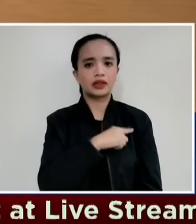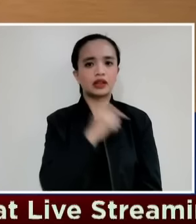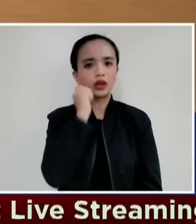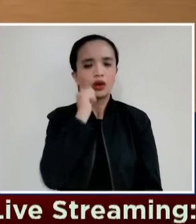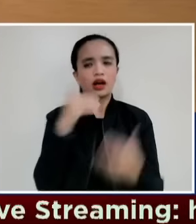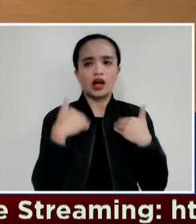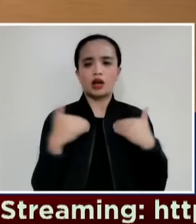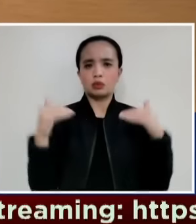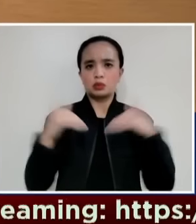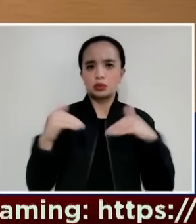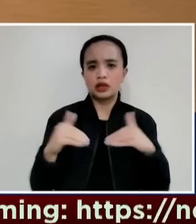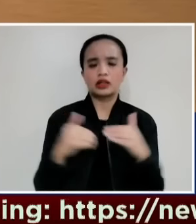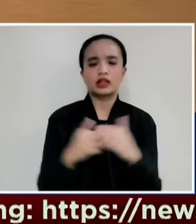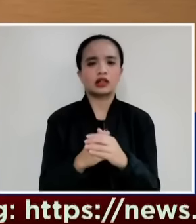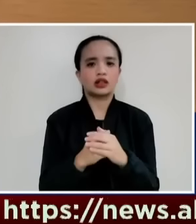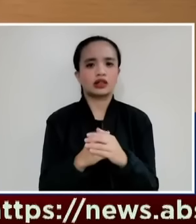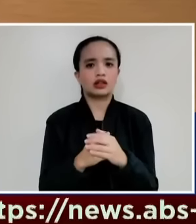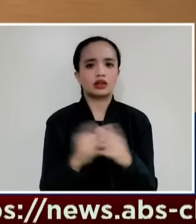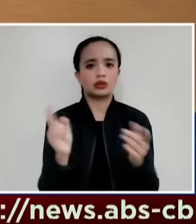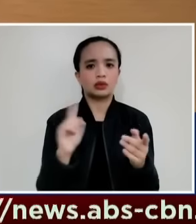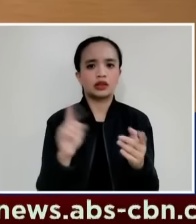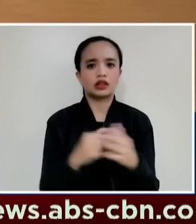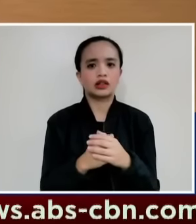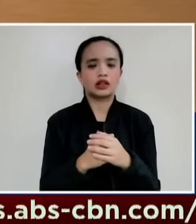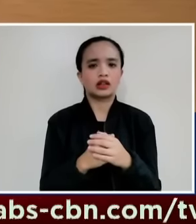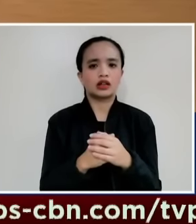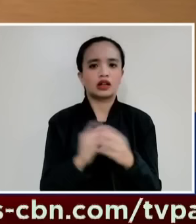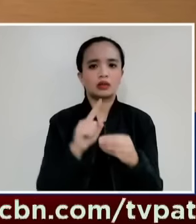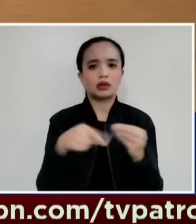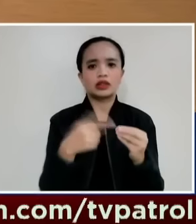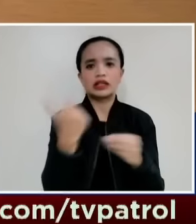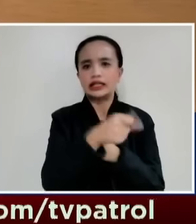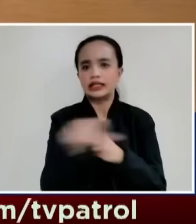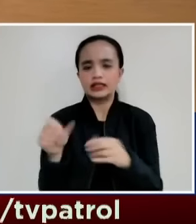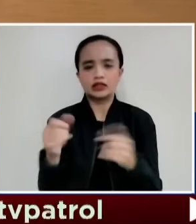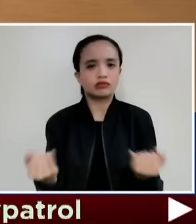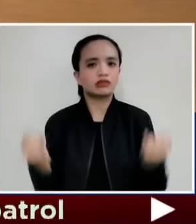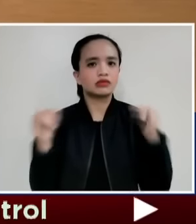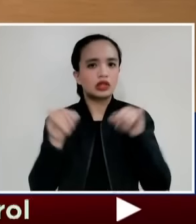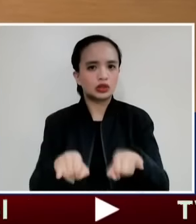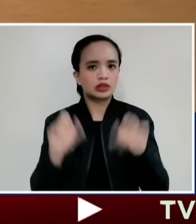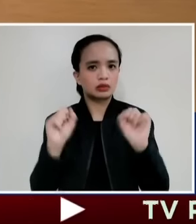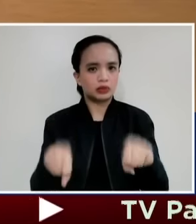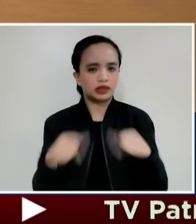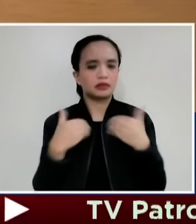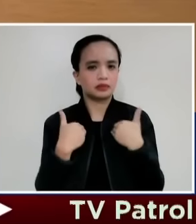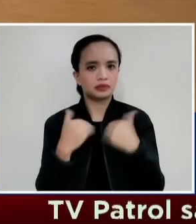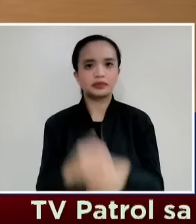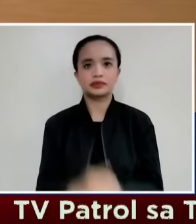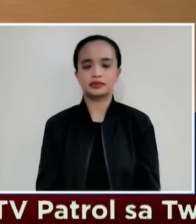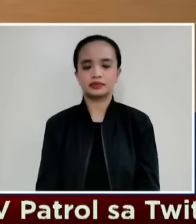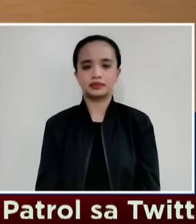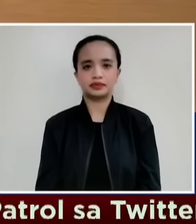and diplomatic approaches to the resolution of any issue that may arise.